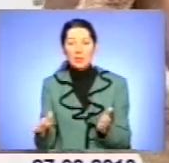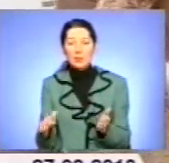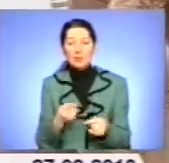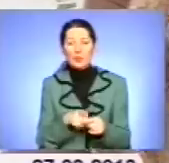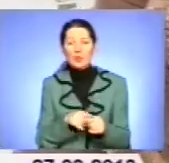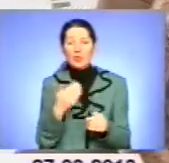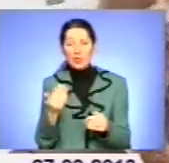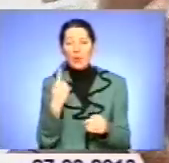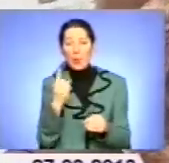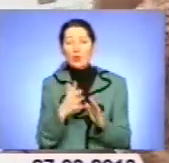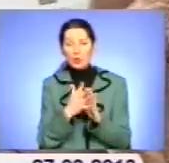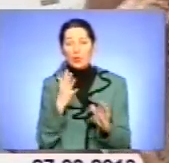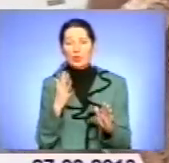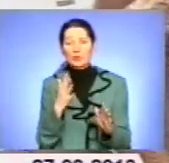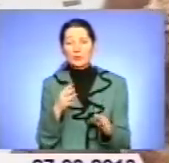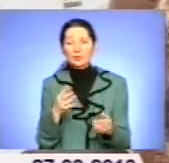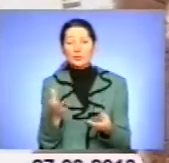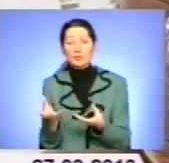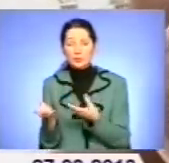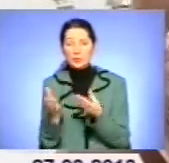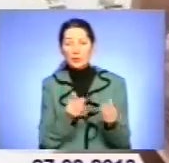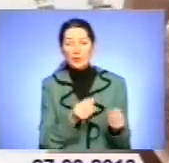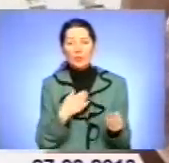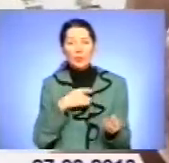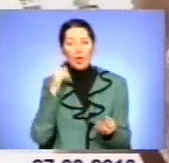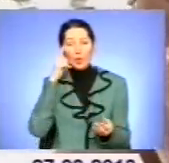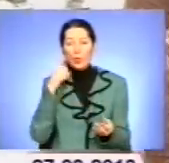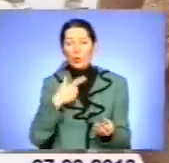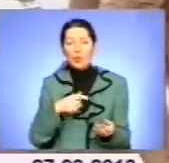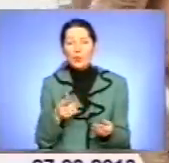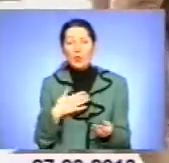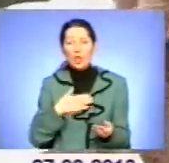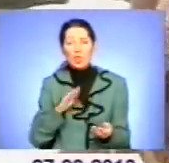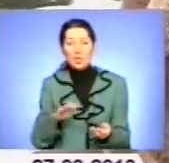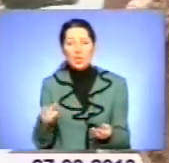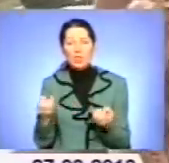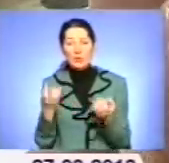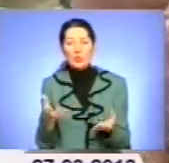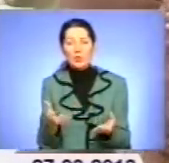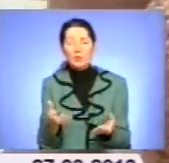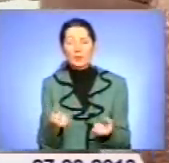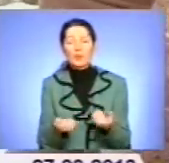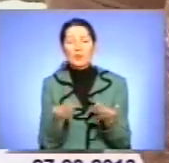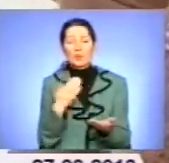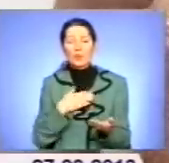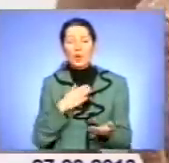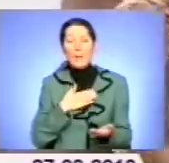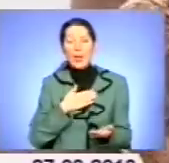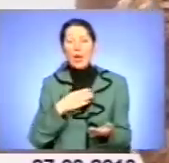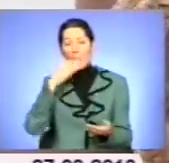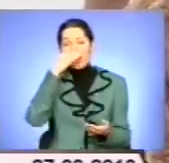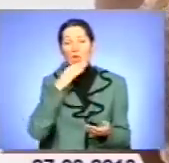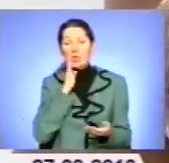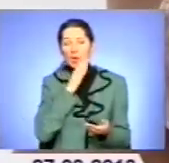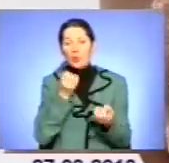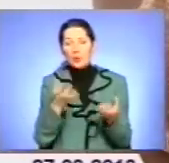на них в першу чергу відбивається. А ми не думаємо ні про себе, ні про наших дітей, звичайно. Ну, можливо, не ми батьки, а просто